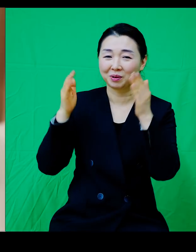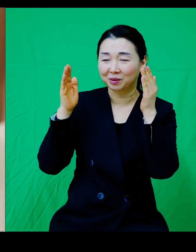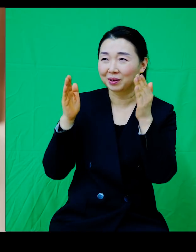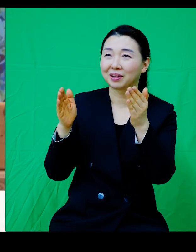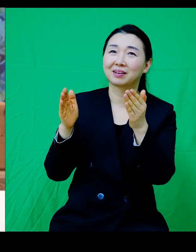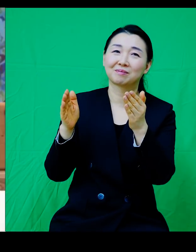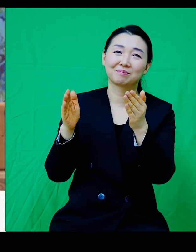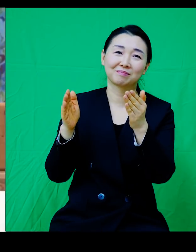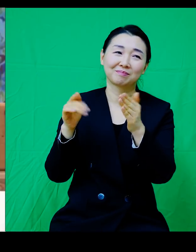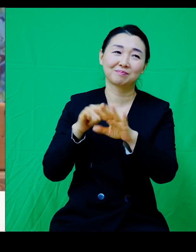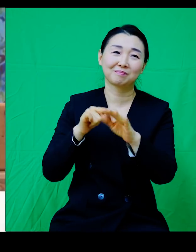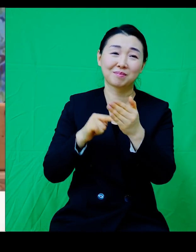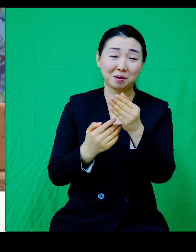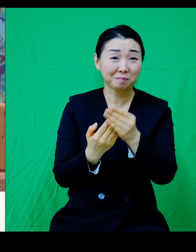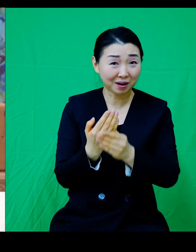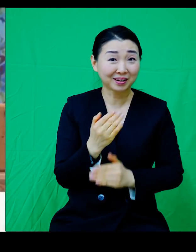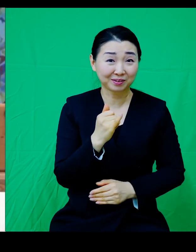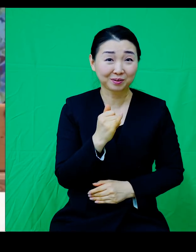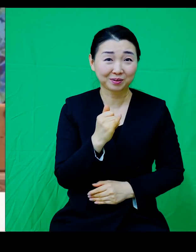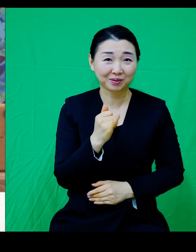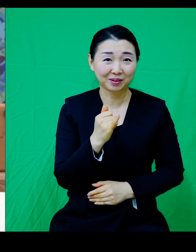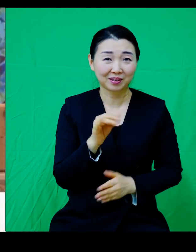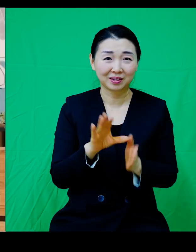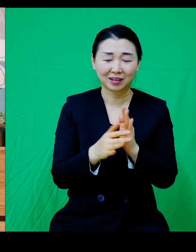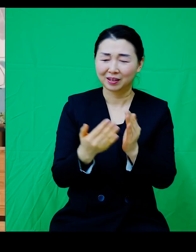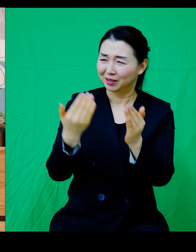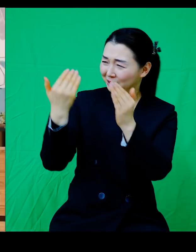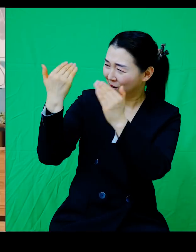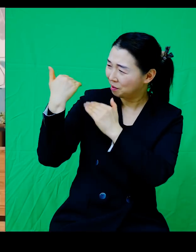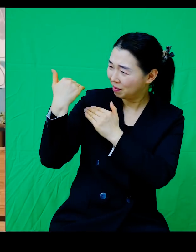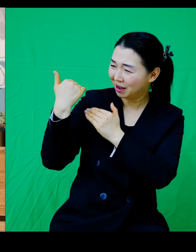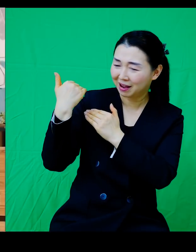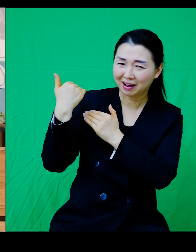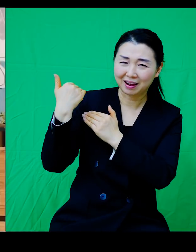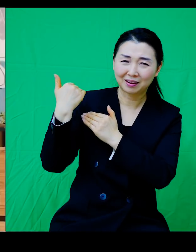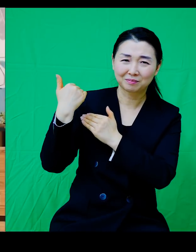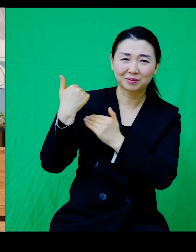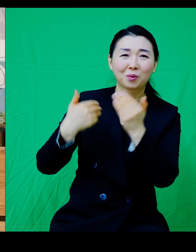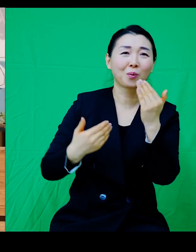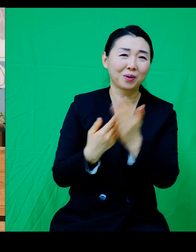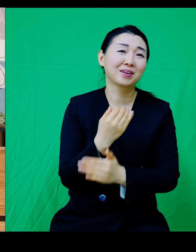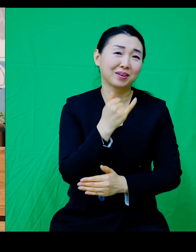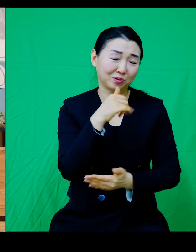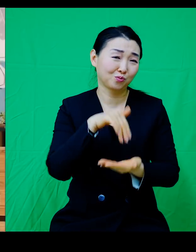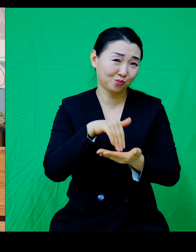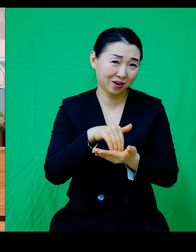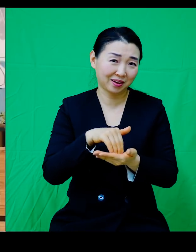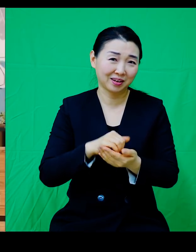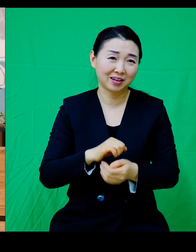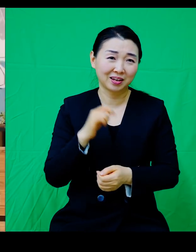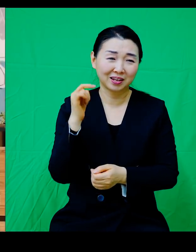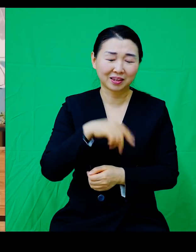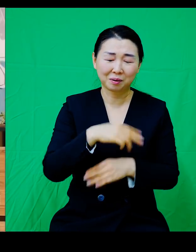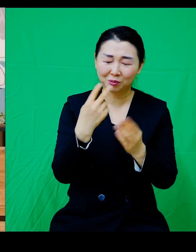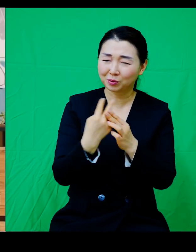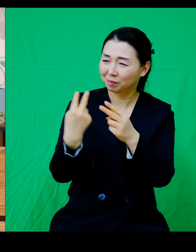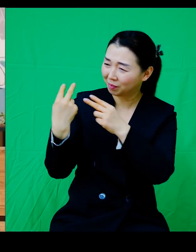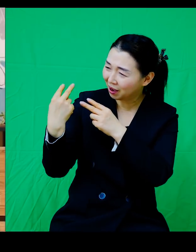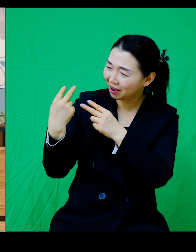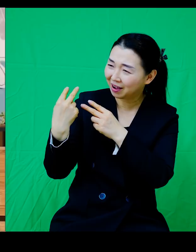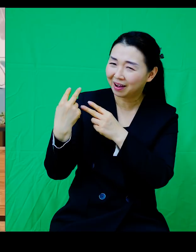하나님을 향해서 이런 마음이 생기게 되면 이제 지난 날을 돌아보면서 회개하는 순간들이 오게 되잖아요. 내가 지나온 날들을